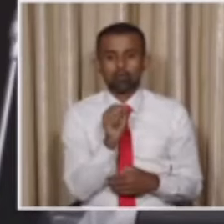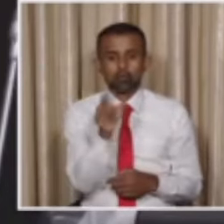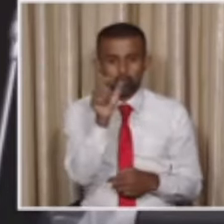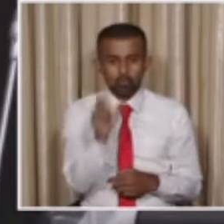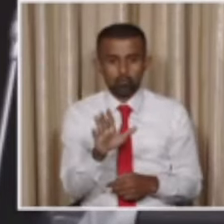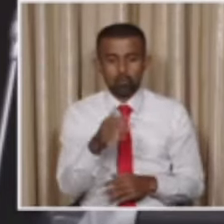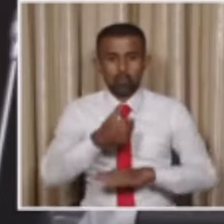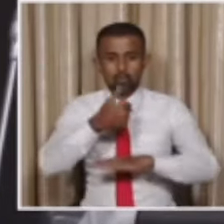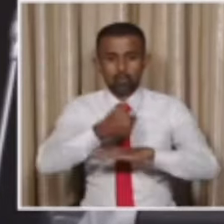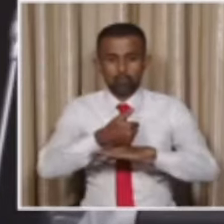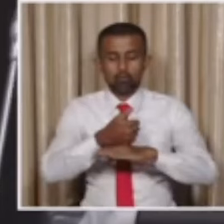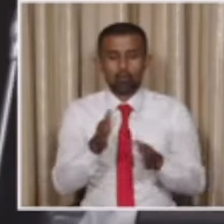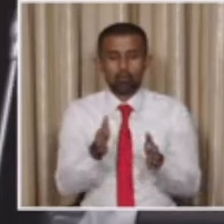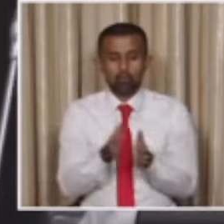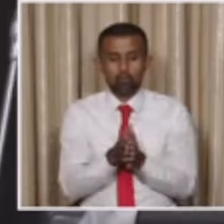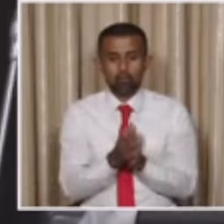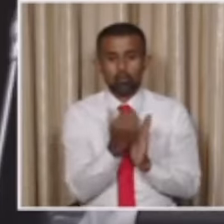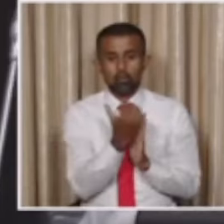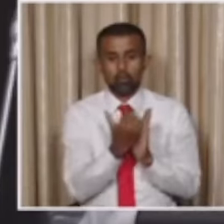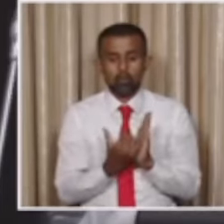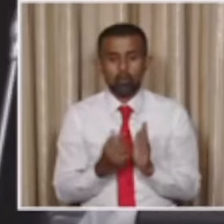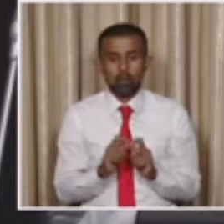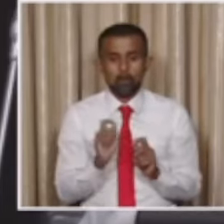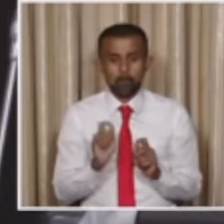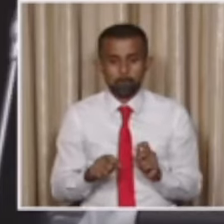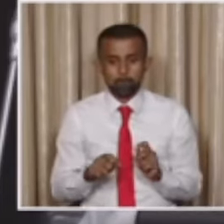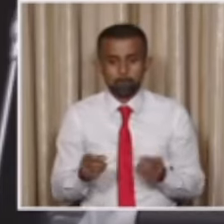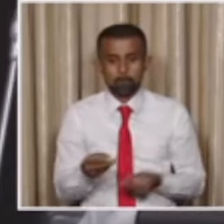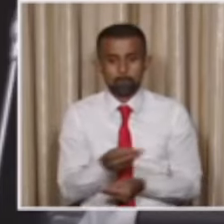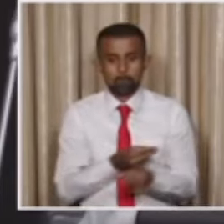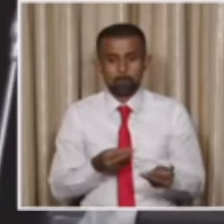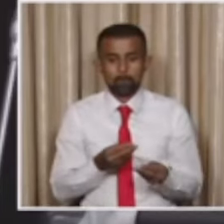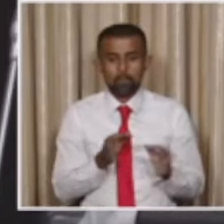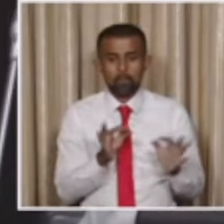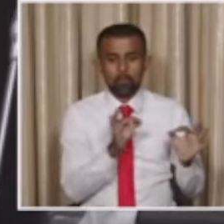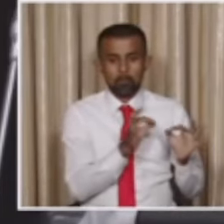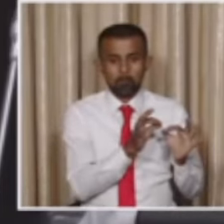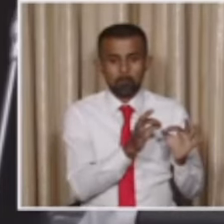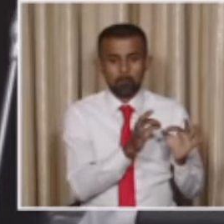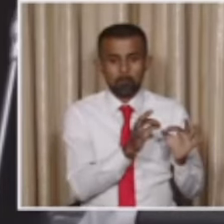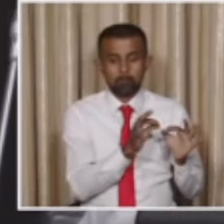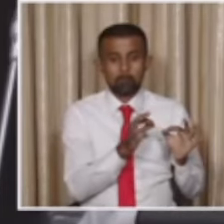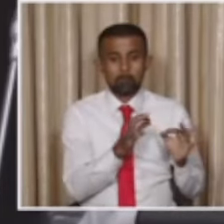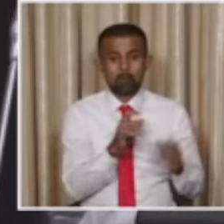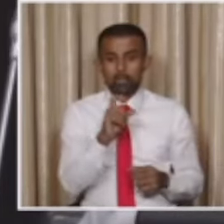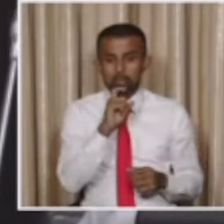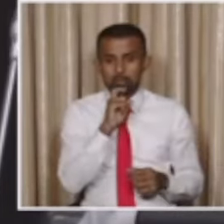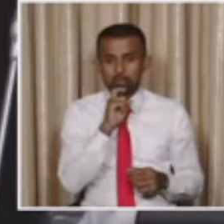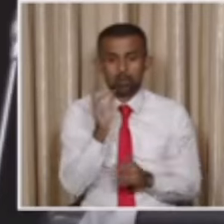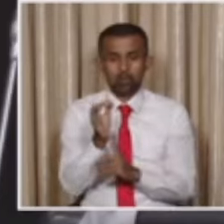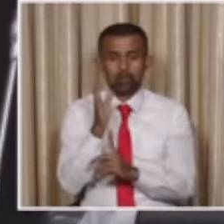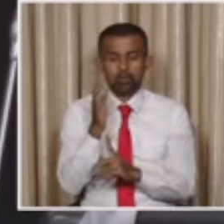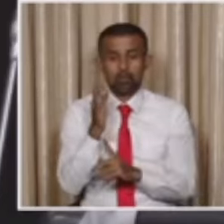ඔබතුමාගේ සභාපතිත්වයෙන් යුත් විවස්ථාදායක සභාව ගරු බන්දුල කරුණාරත්න අභ්‍යාචනාධිකරණයේ